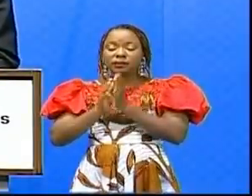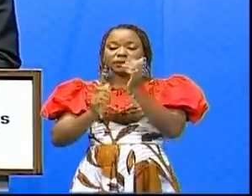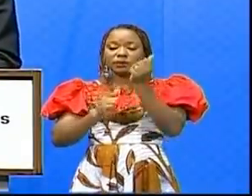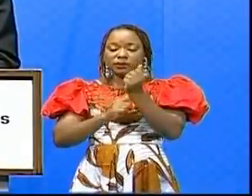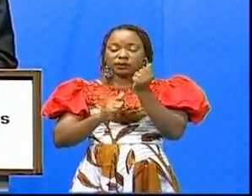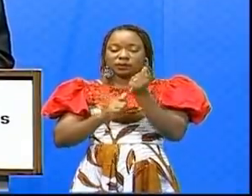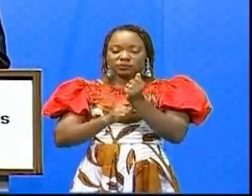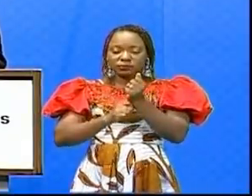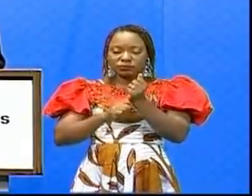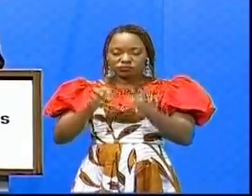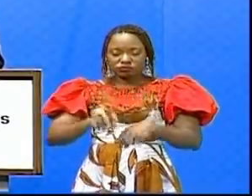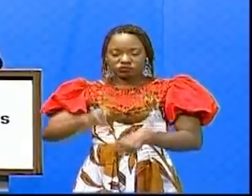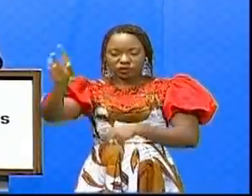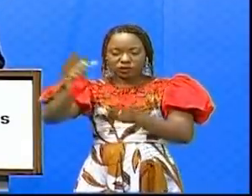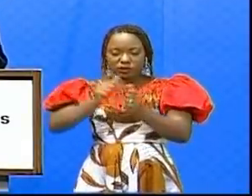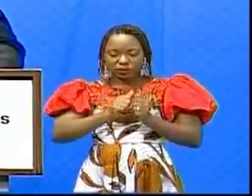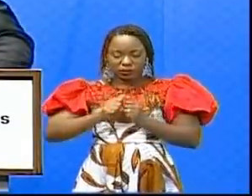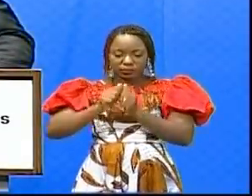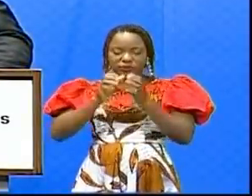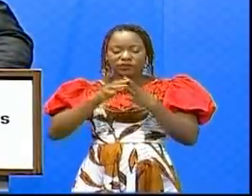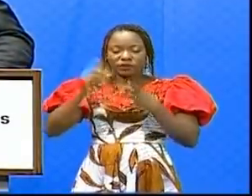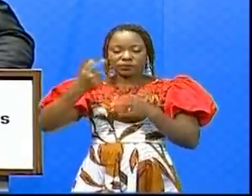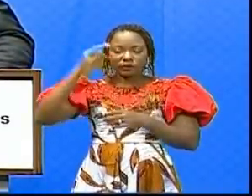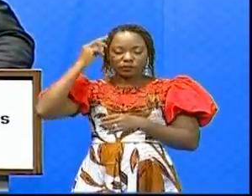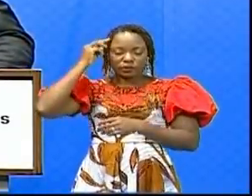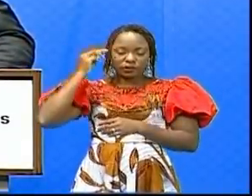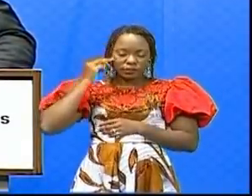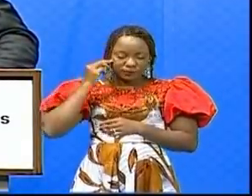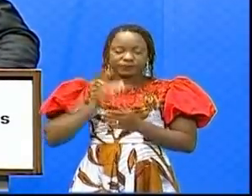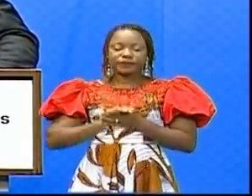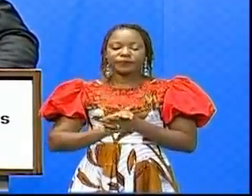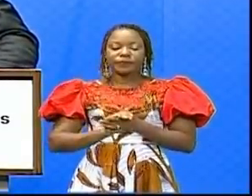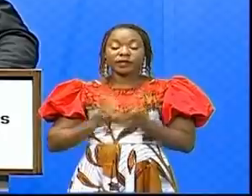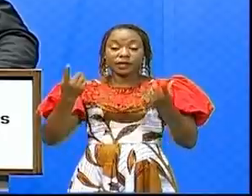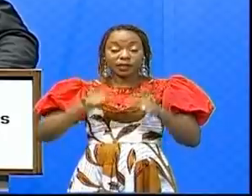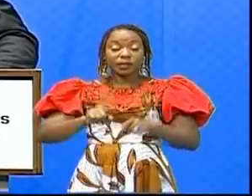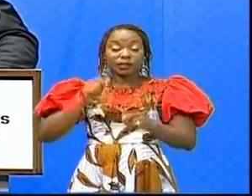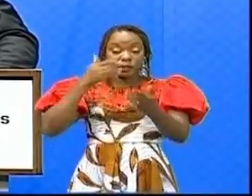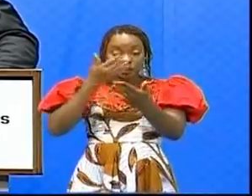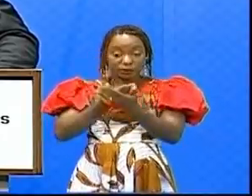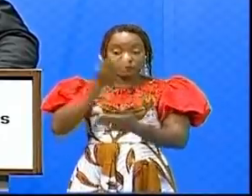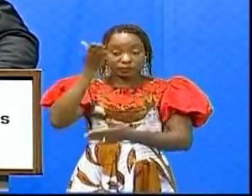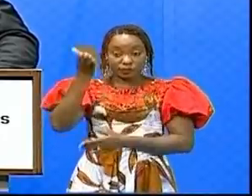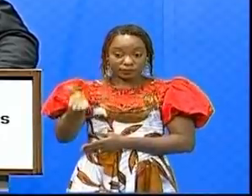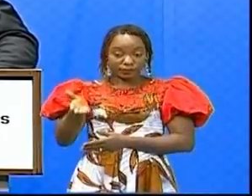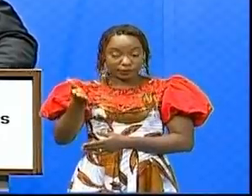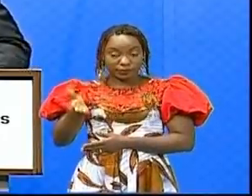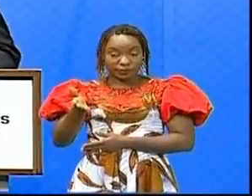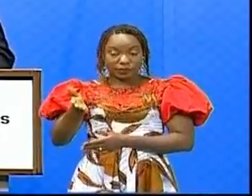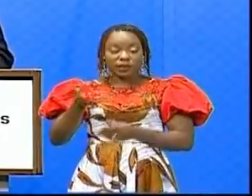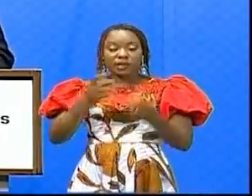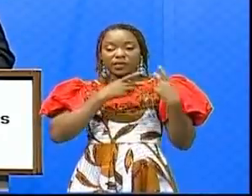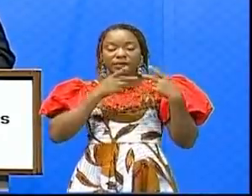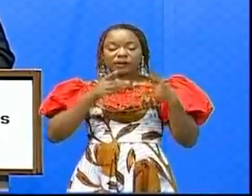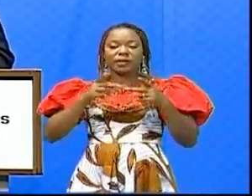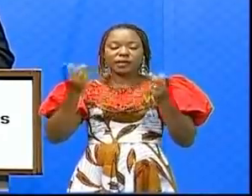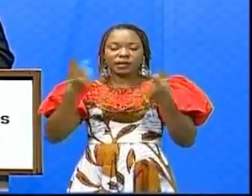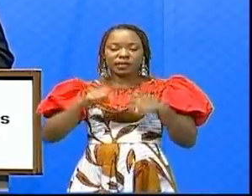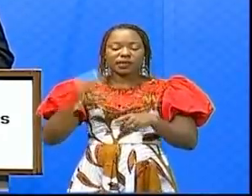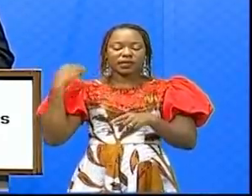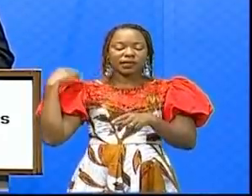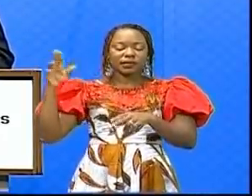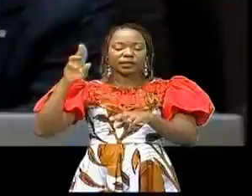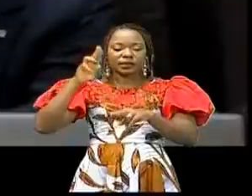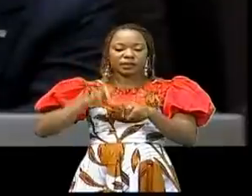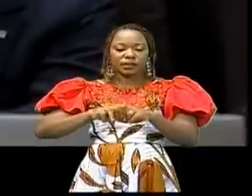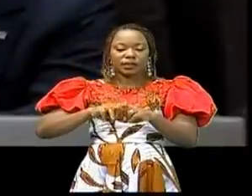sa délégation. Il a indiqué que ces séjours, intervenant après 1 an de la proclamation de l'état de siège dans cette